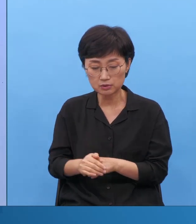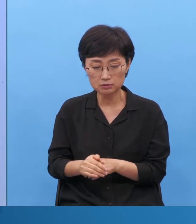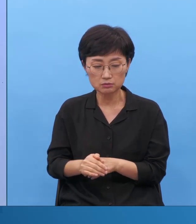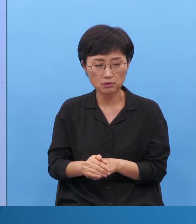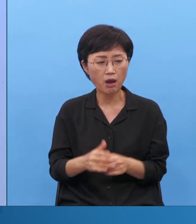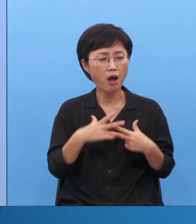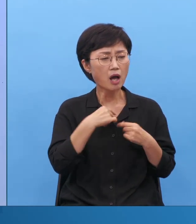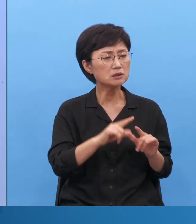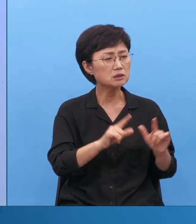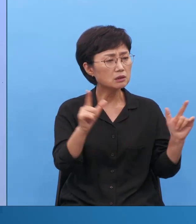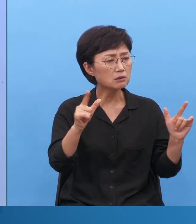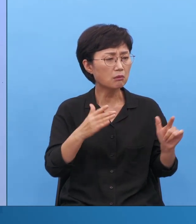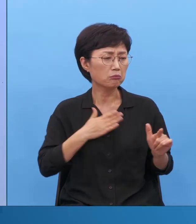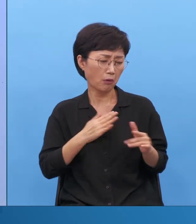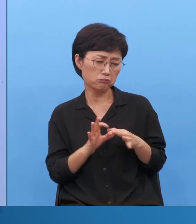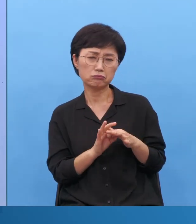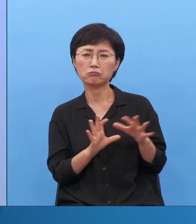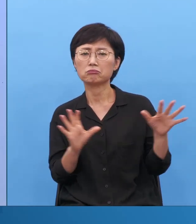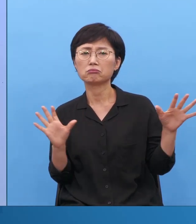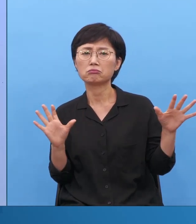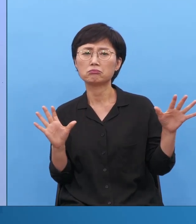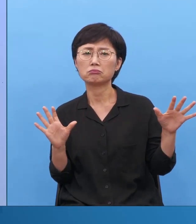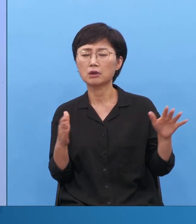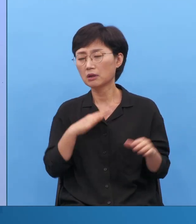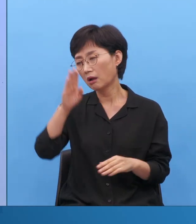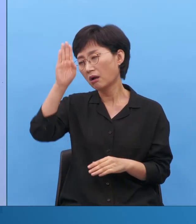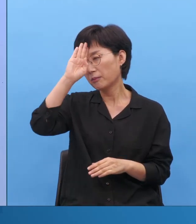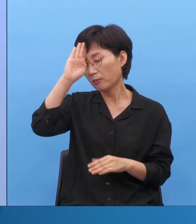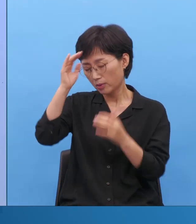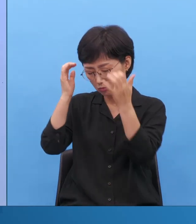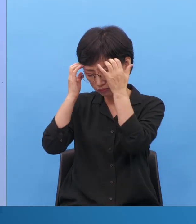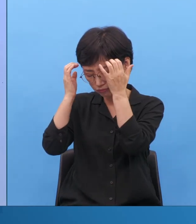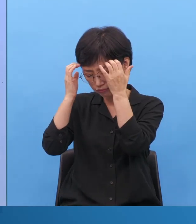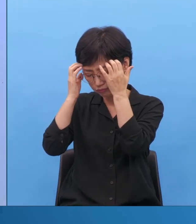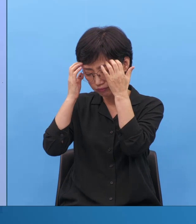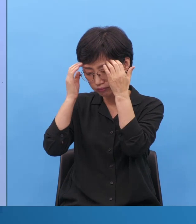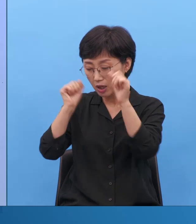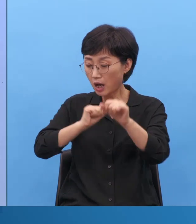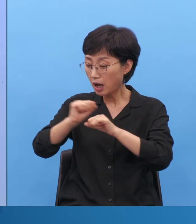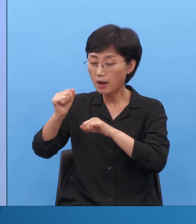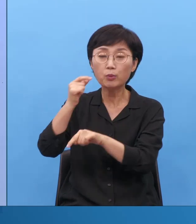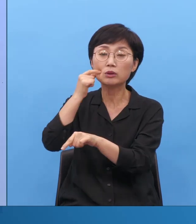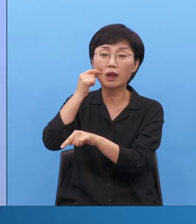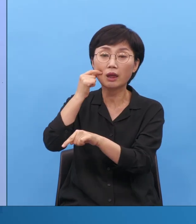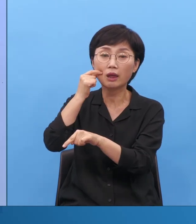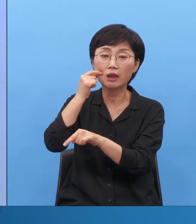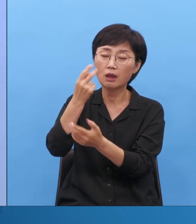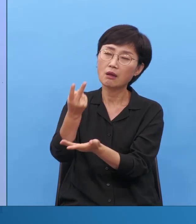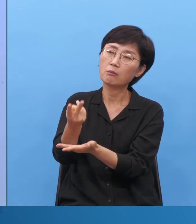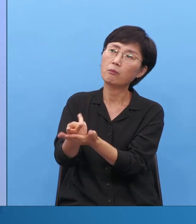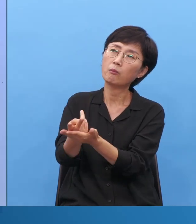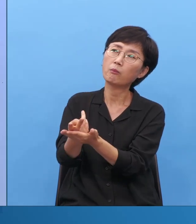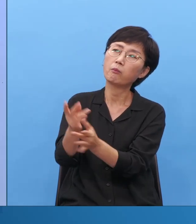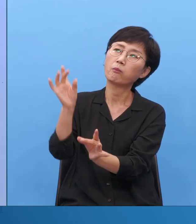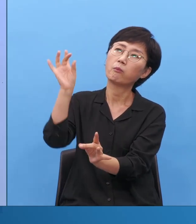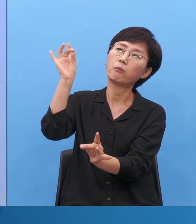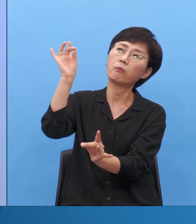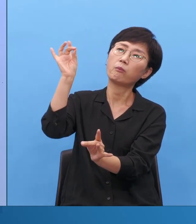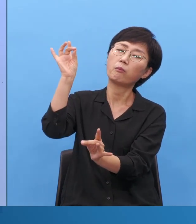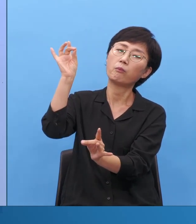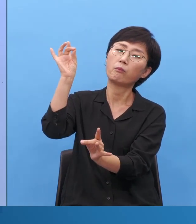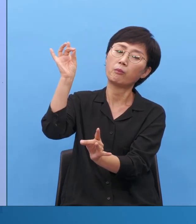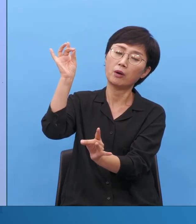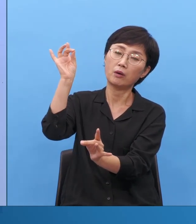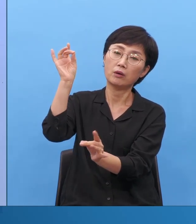못하는 얘기거든요. And he was, like you know, he was lame. 그게 이제 어쩌다가 그 이제 베데스다